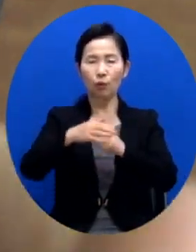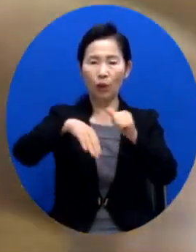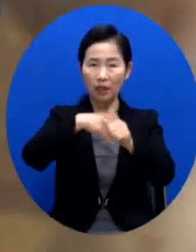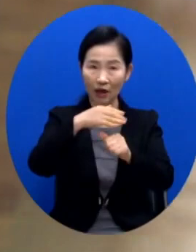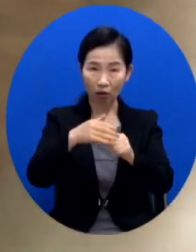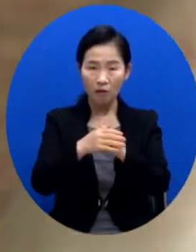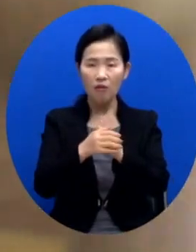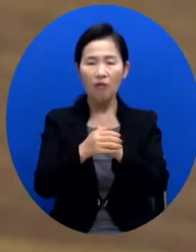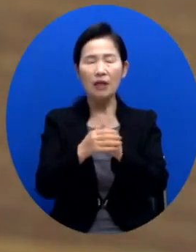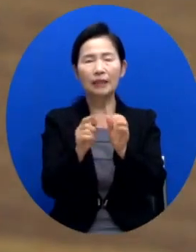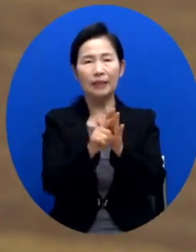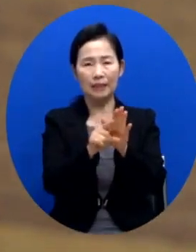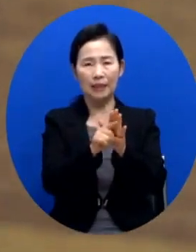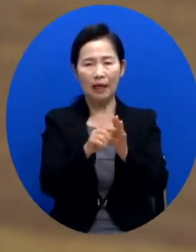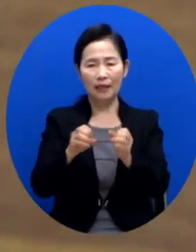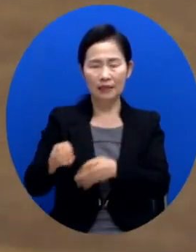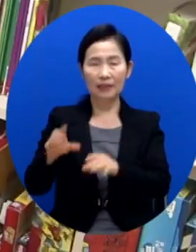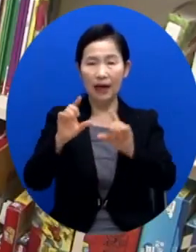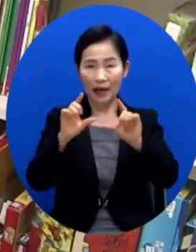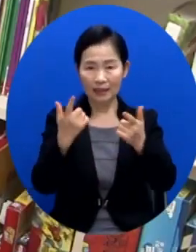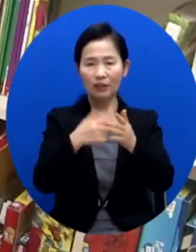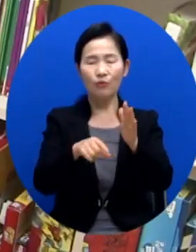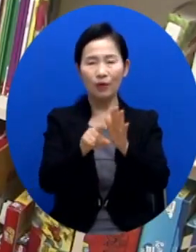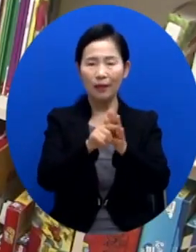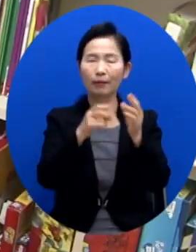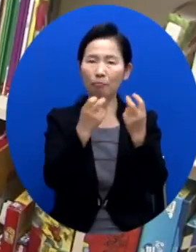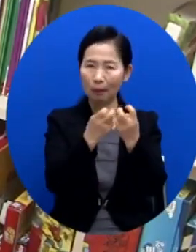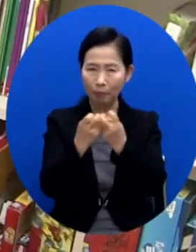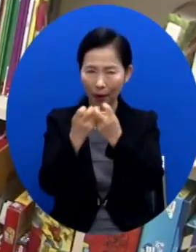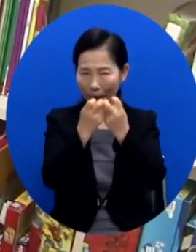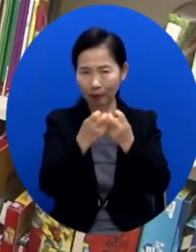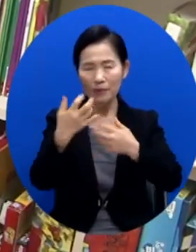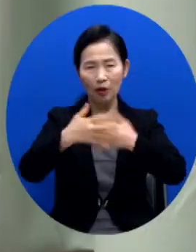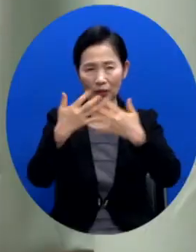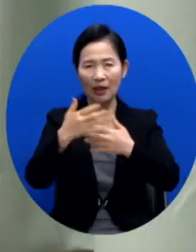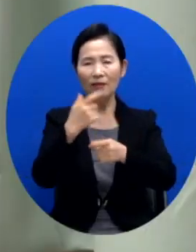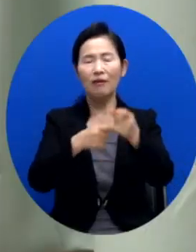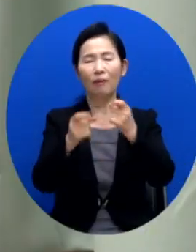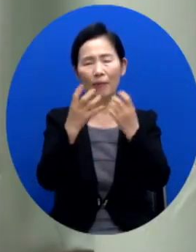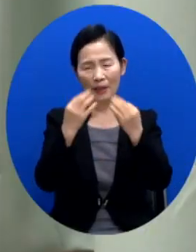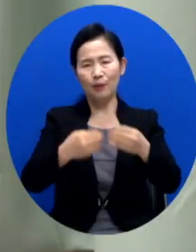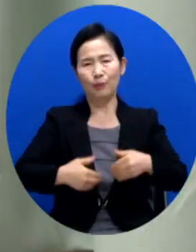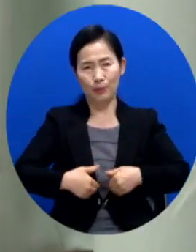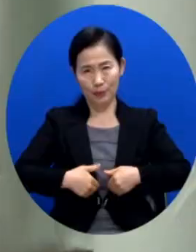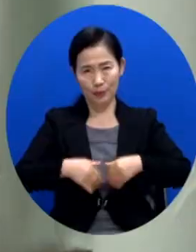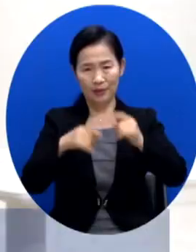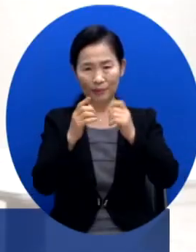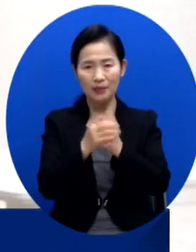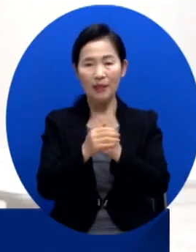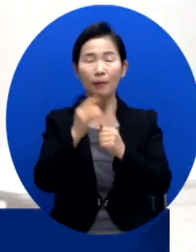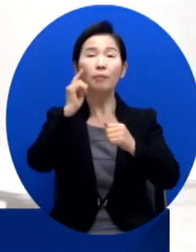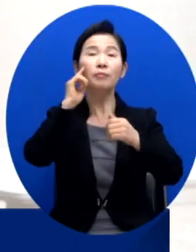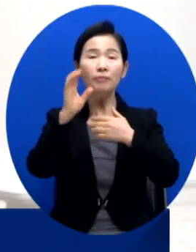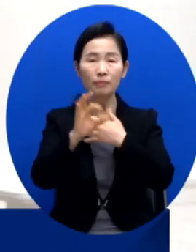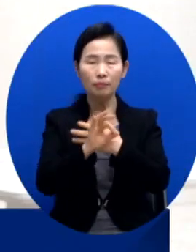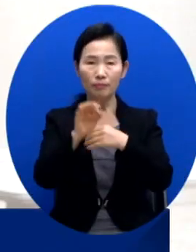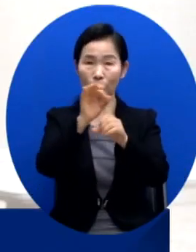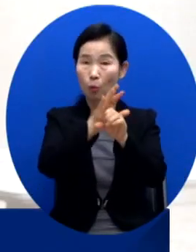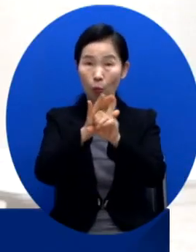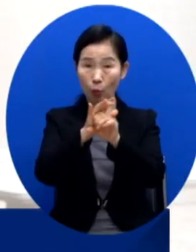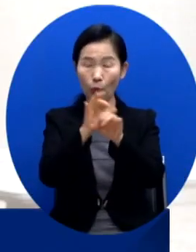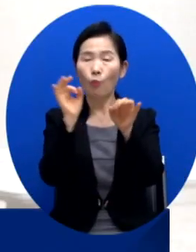가운데 신앙을 잃지 않기 위한 도구들이 많아졌으면 좋겠다는 겁니다. 만약에 코로나가 사라진다